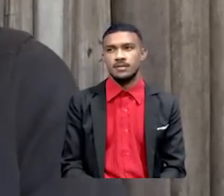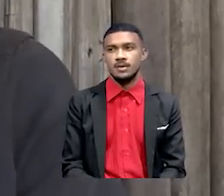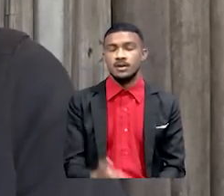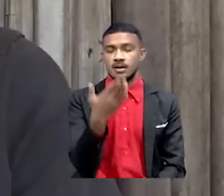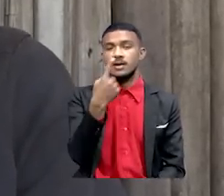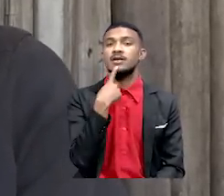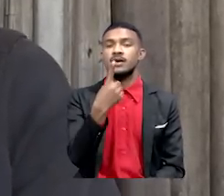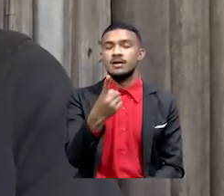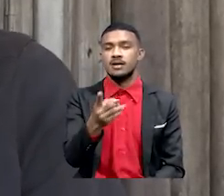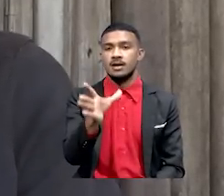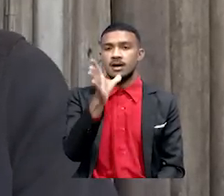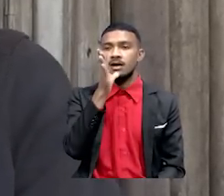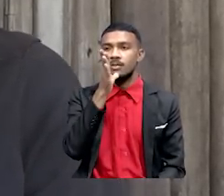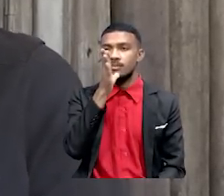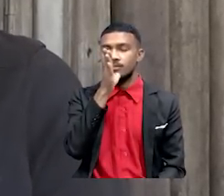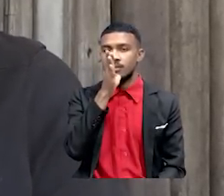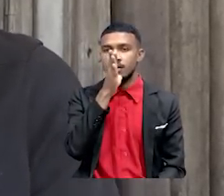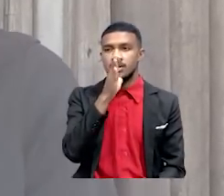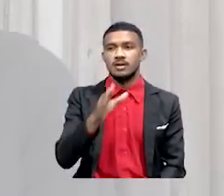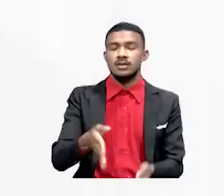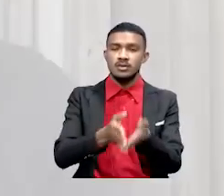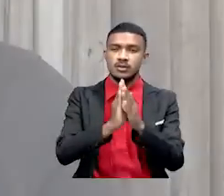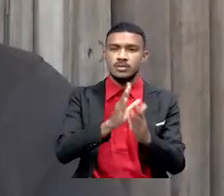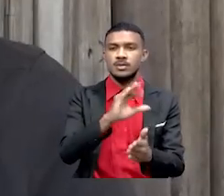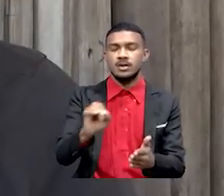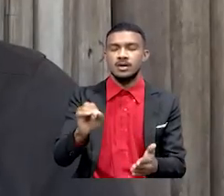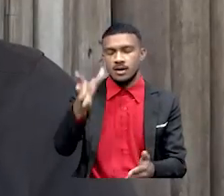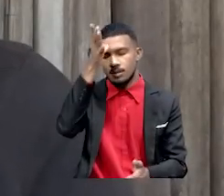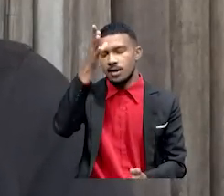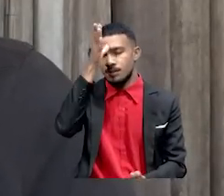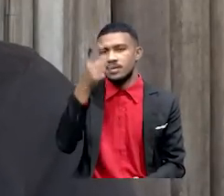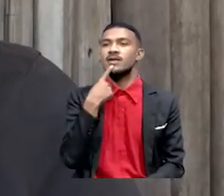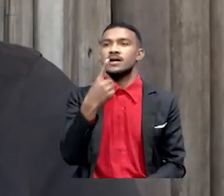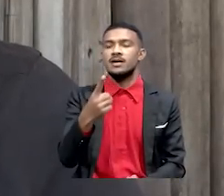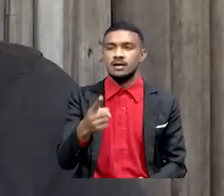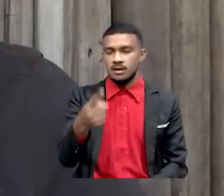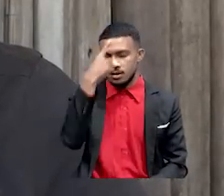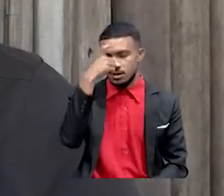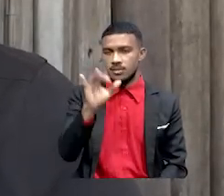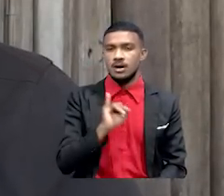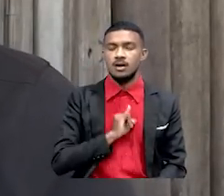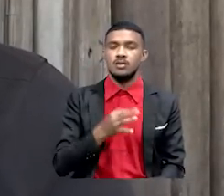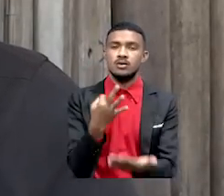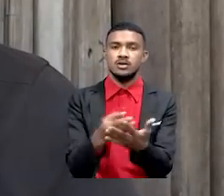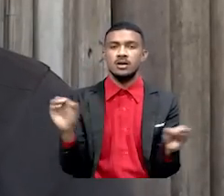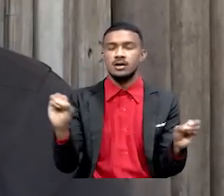sana ama buat tidak lori apa ade apa ade. Maybe au deh ama sana tapi hau bosan lainnya matu briga